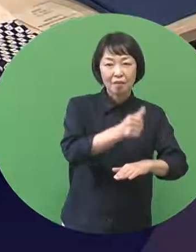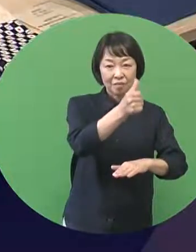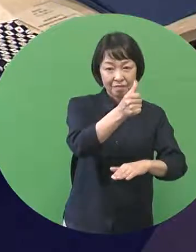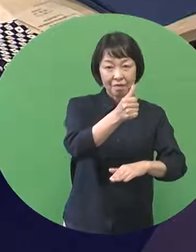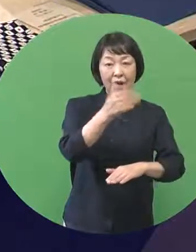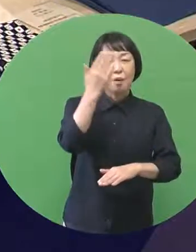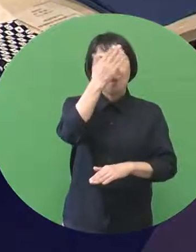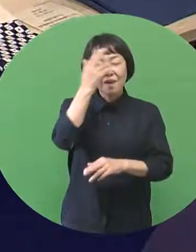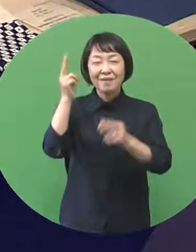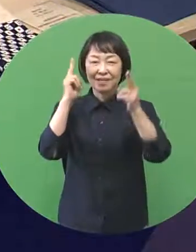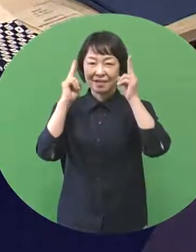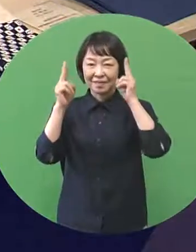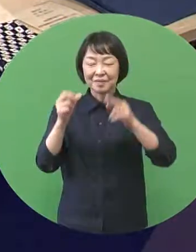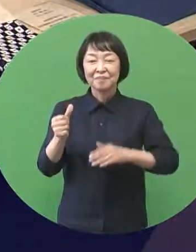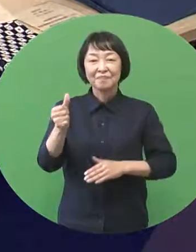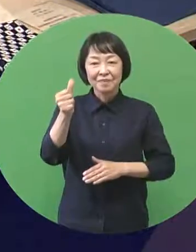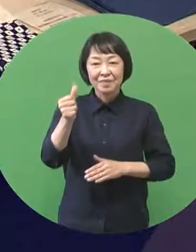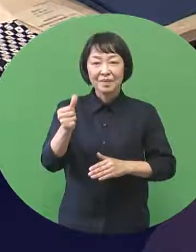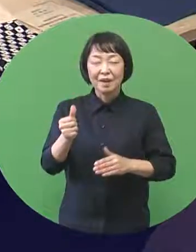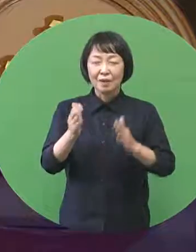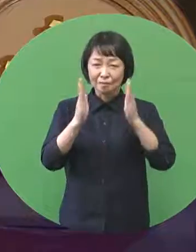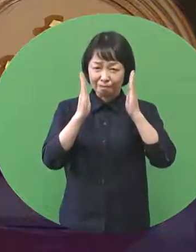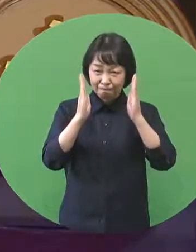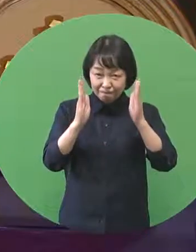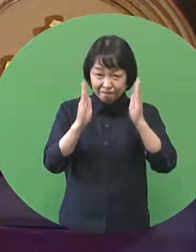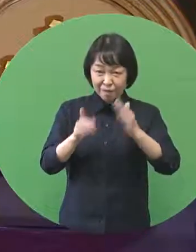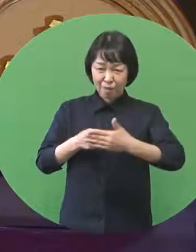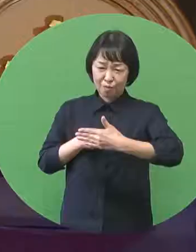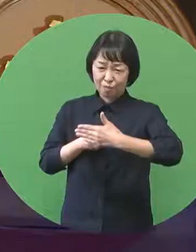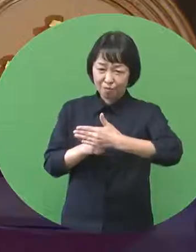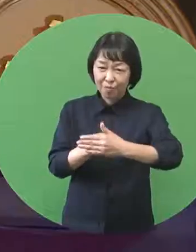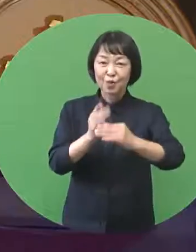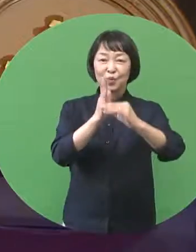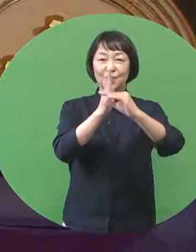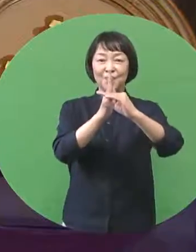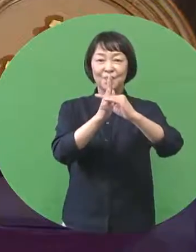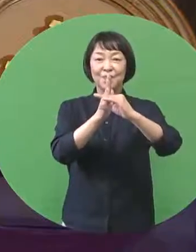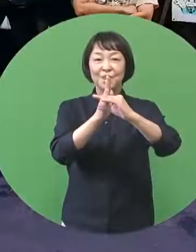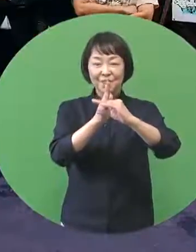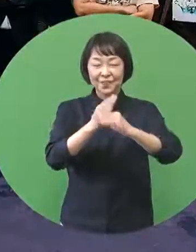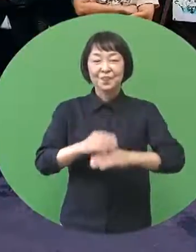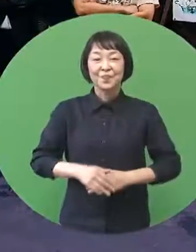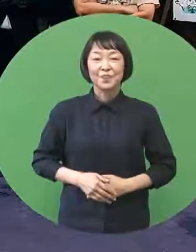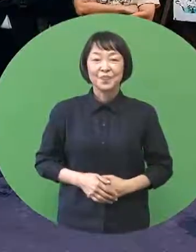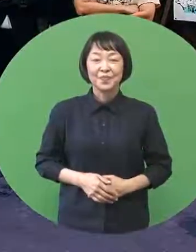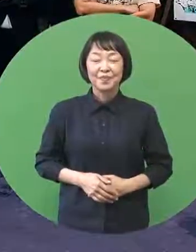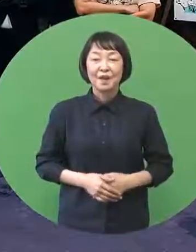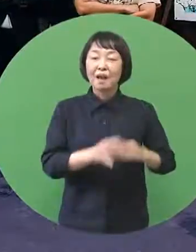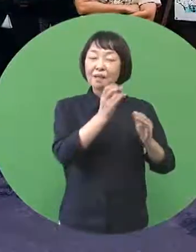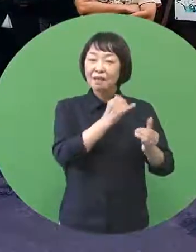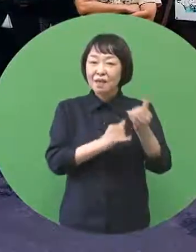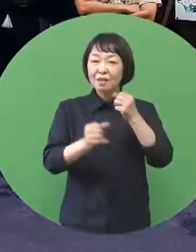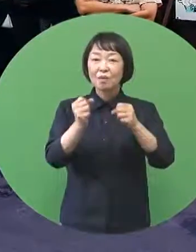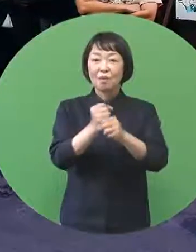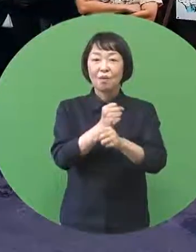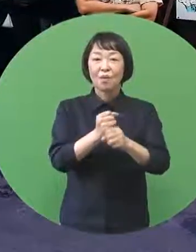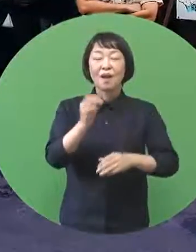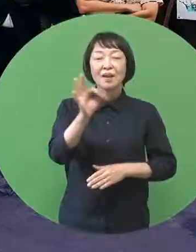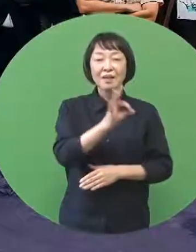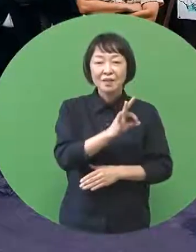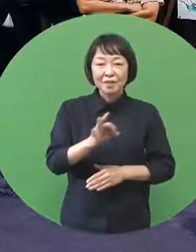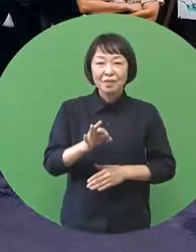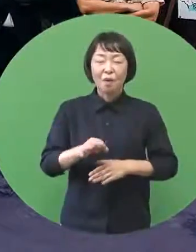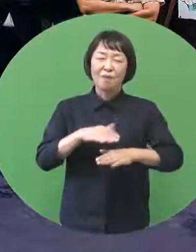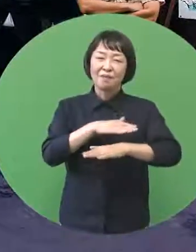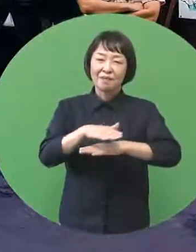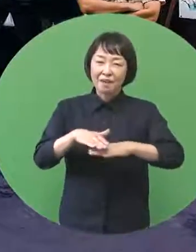や若手経営者たちがものづくりに取り組んでいます。伝統工芸に対する熱い思